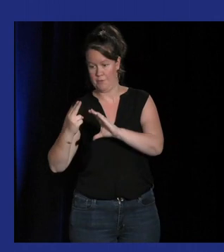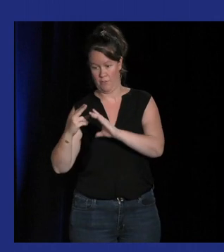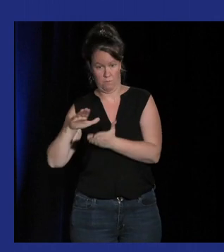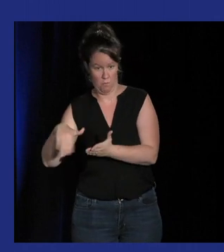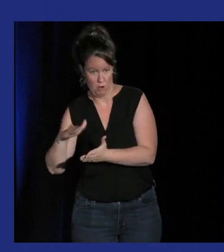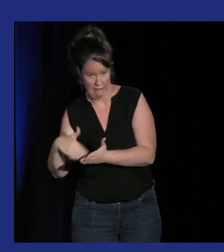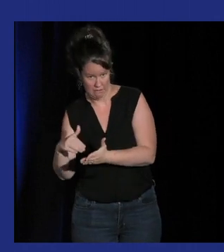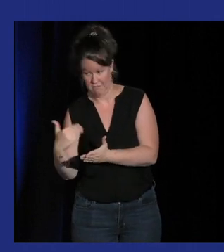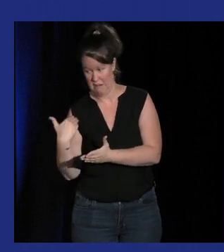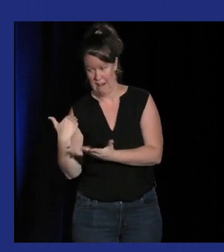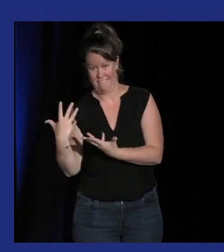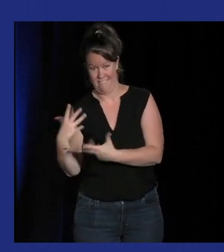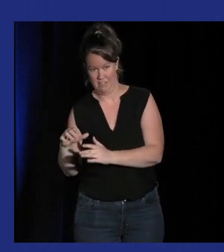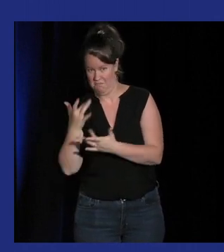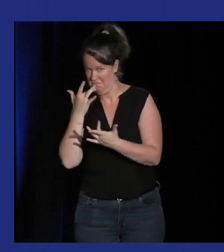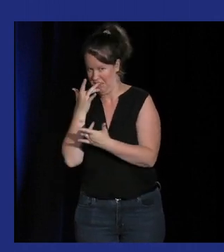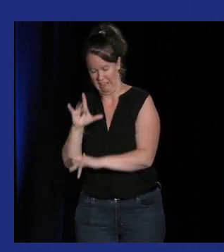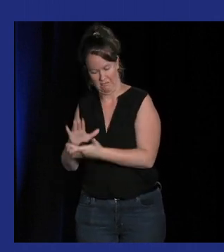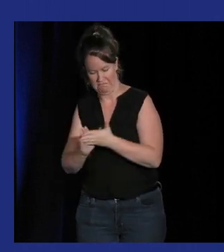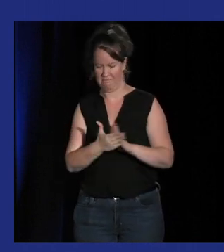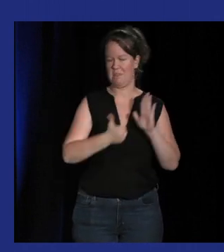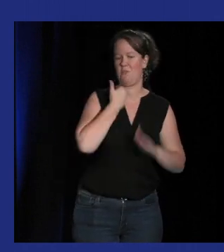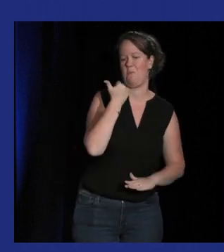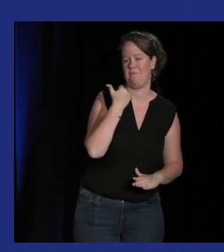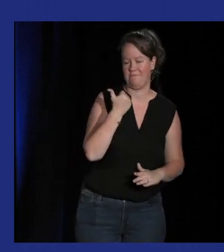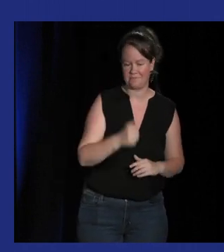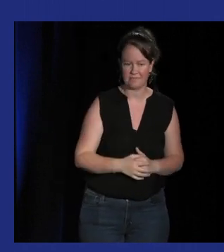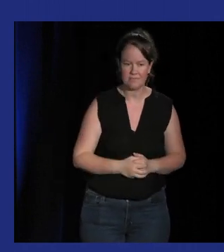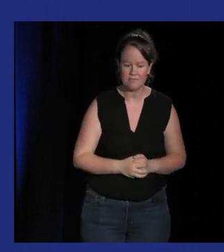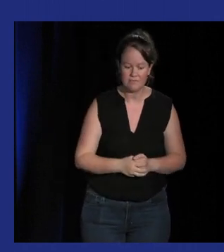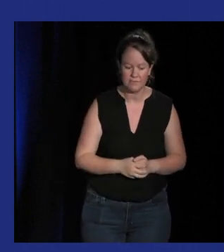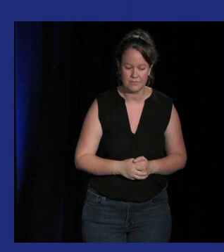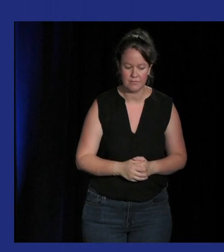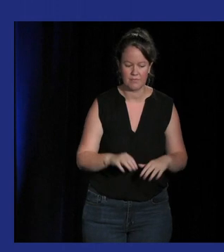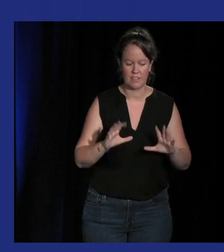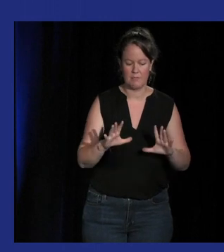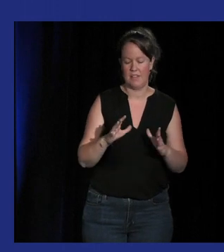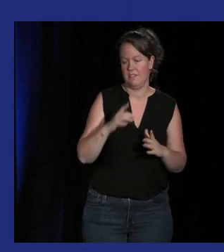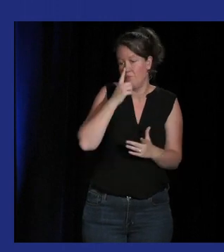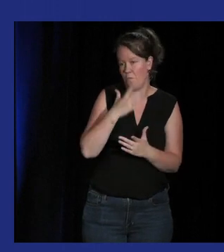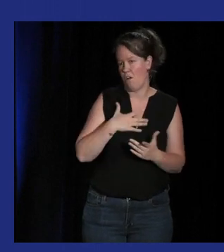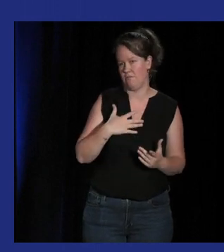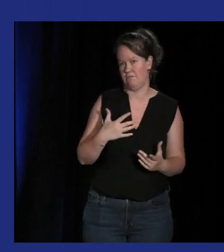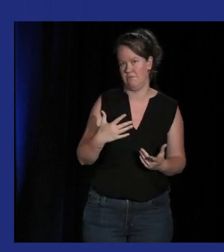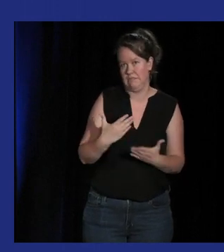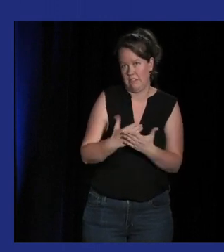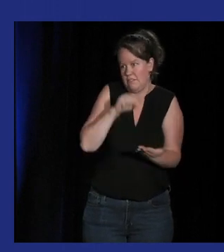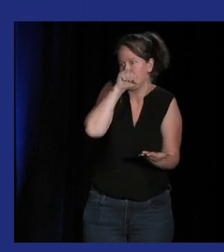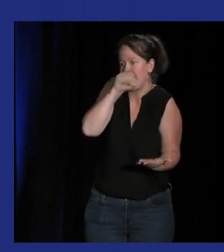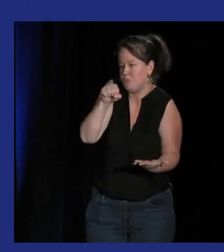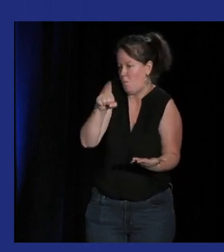freelance mais enfin voilà je voulais juste plus qu'on en parle je voulais juste insister sur le fait que la dans ce milieu la passion c'est important et maintenant